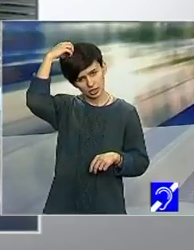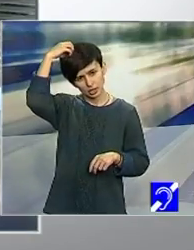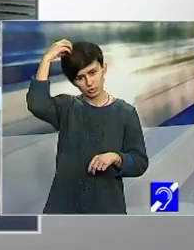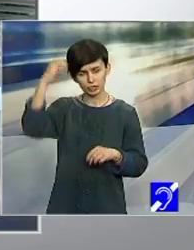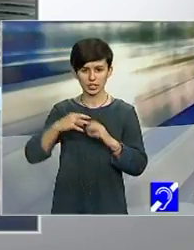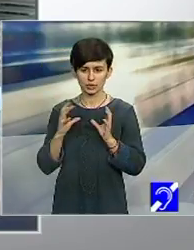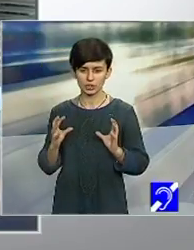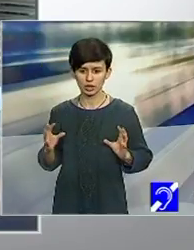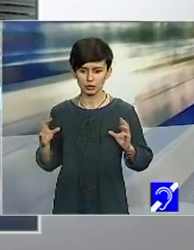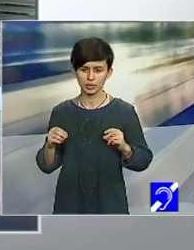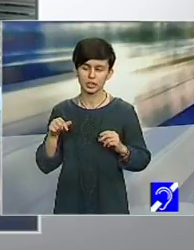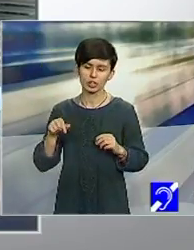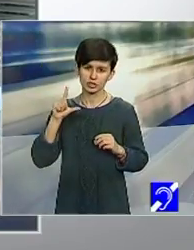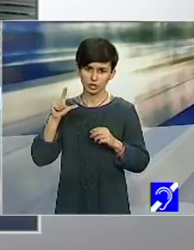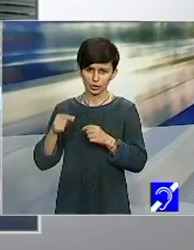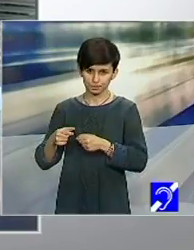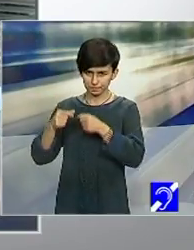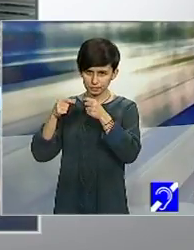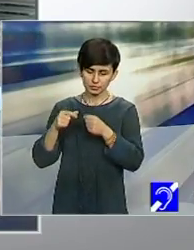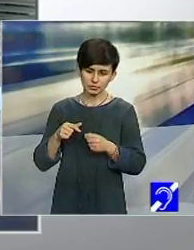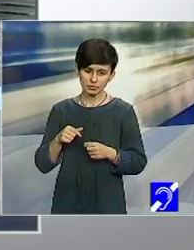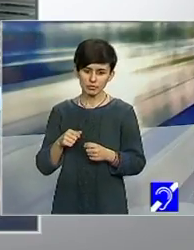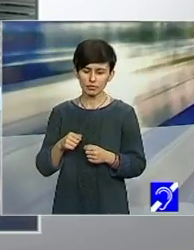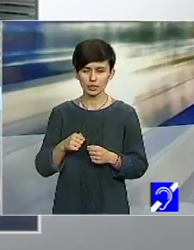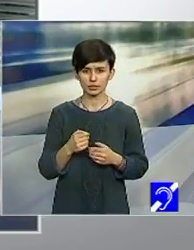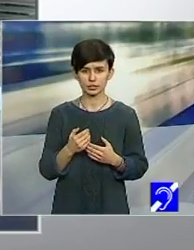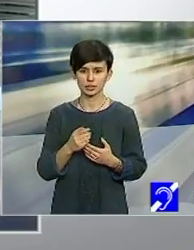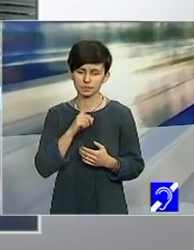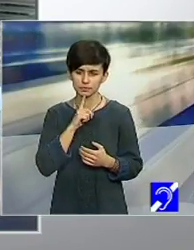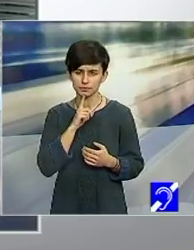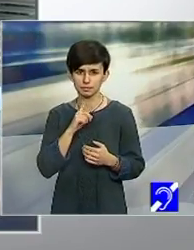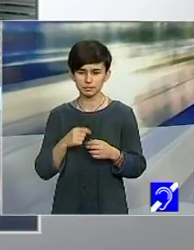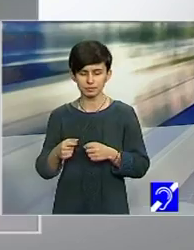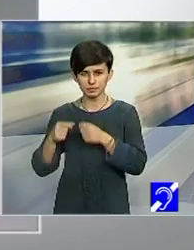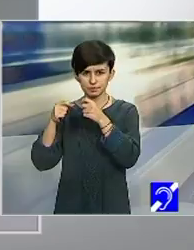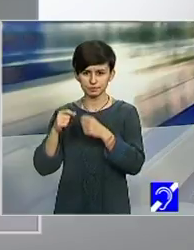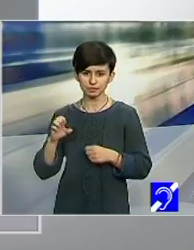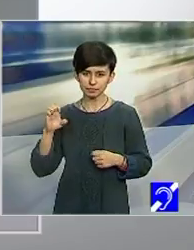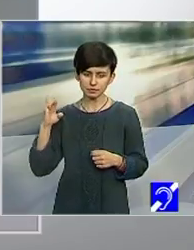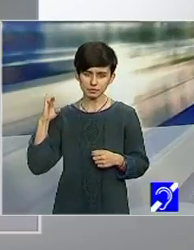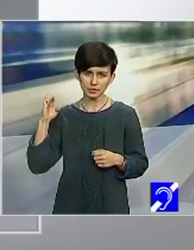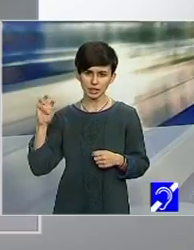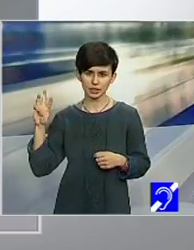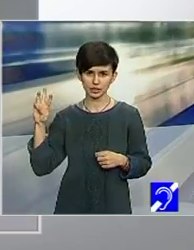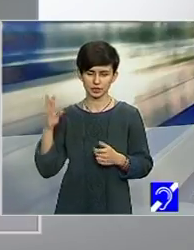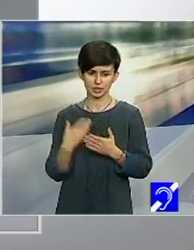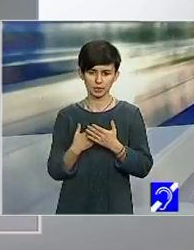României. Aceste două instituții au mandatat practic Institutul Elie Wiesel pentru a pune pe picioare